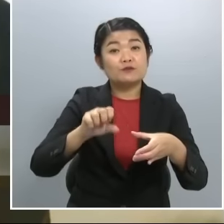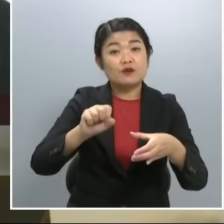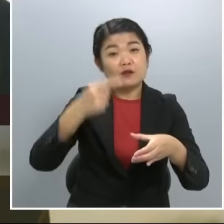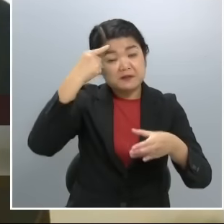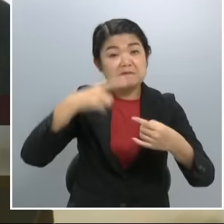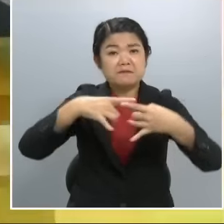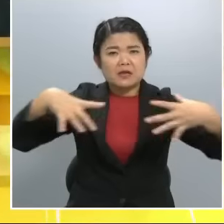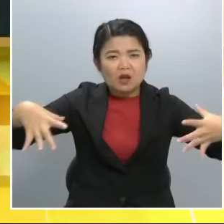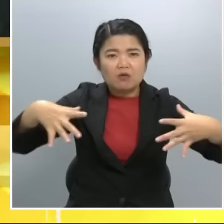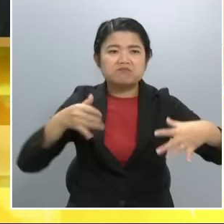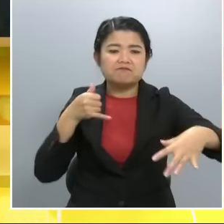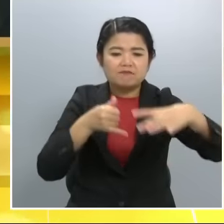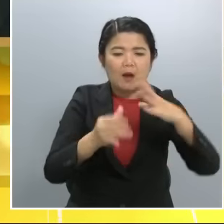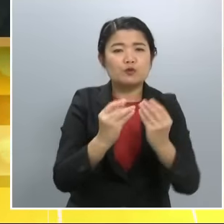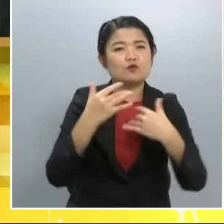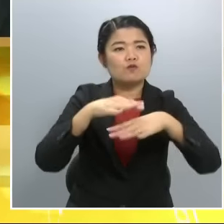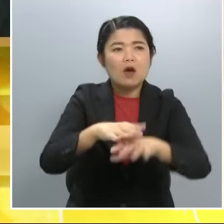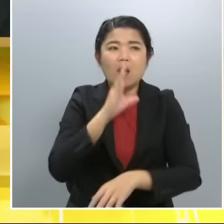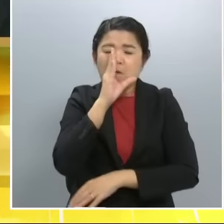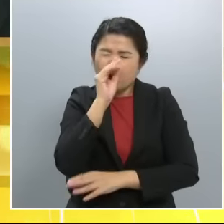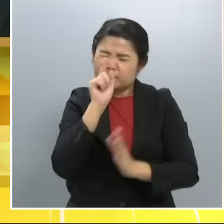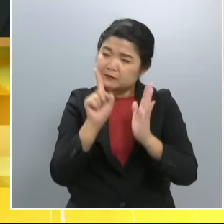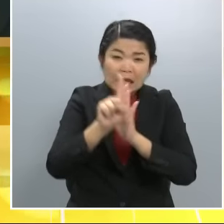พูดในสภาเลยหรือว่าพูดเพียงหนึ่งครั้ง